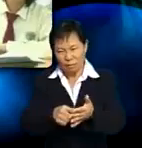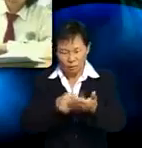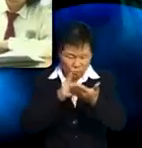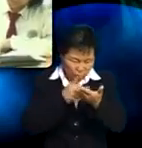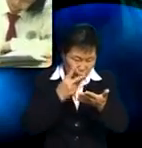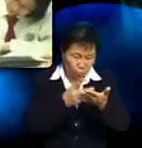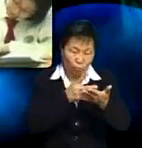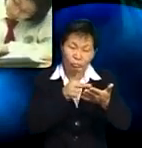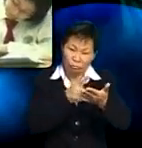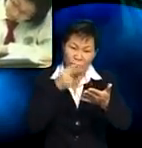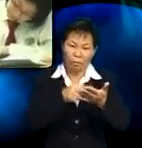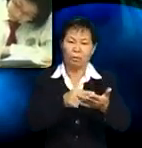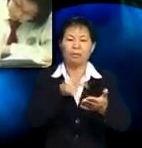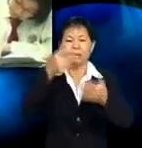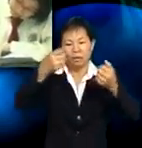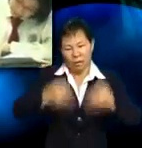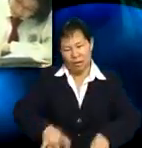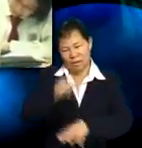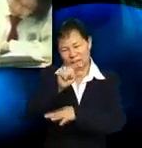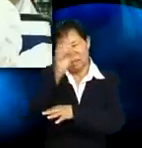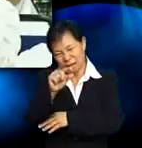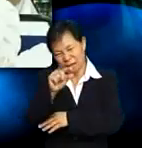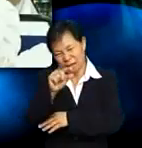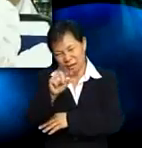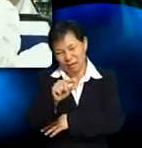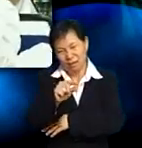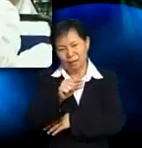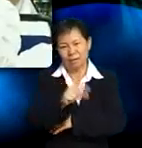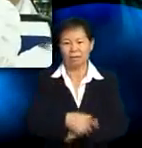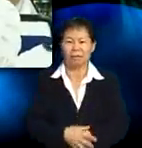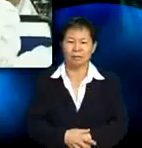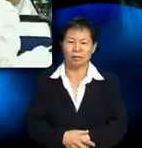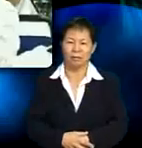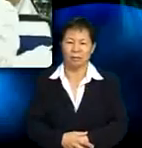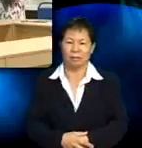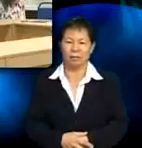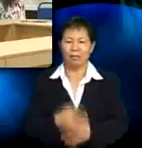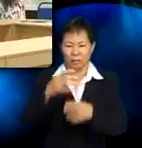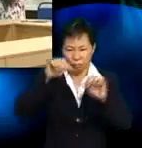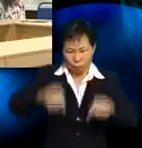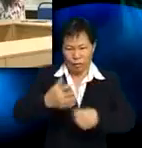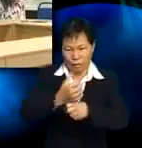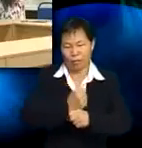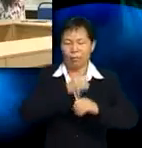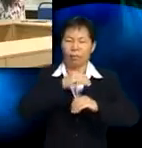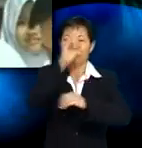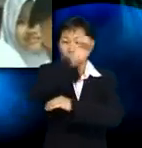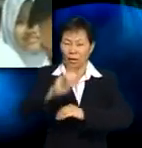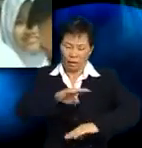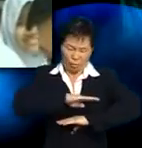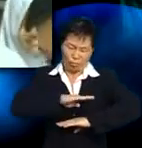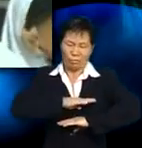merujuk teks hari ini menyebabkan Dia kehilangan sedikit markah namun Esra yang mendapat markas yang memuaskan